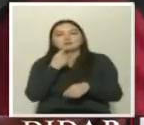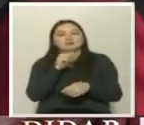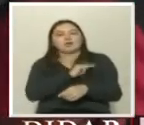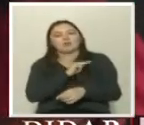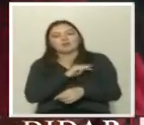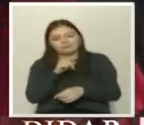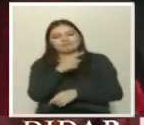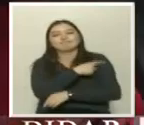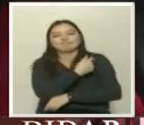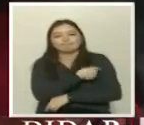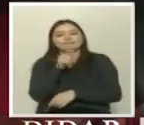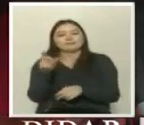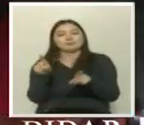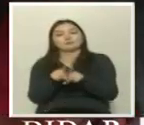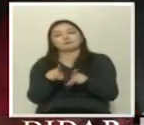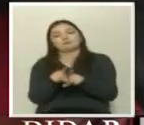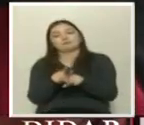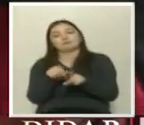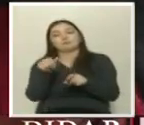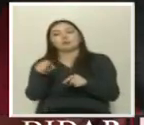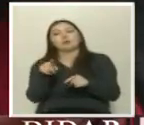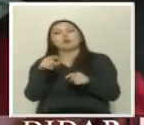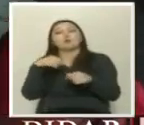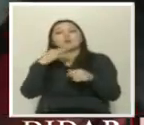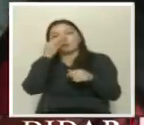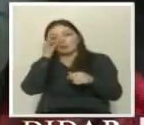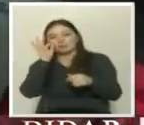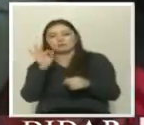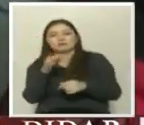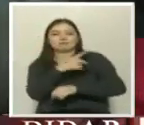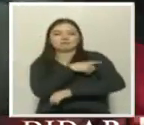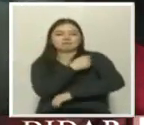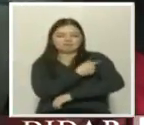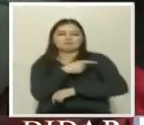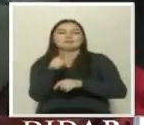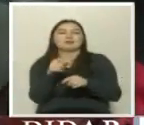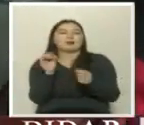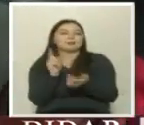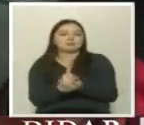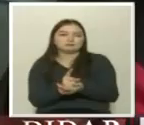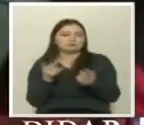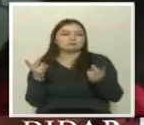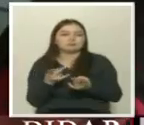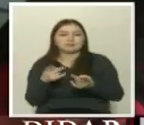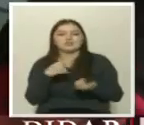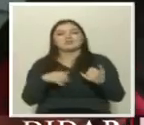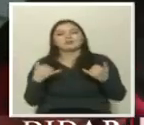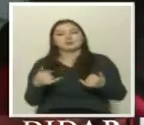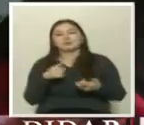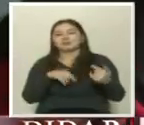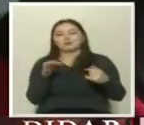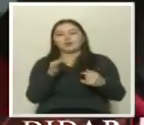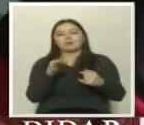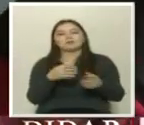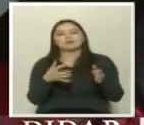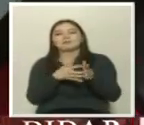суициды. И важно, когда в такие моменты приезжает на помощь именно знающий и опытный фельдшер. Сейчас много молодых, и им еще учиться и учиться